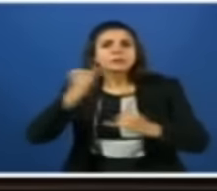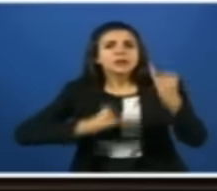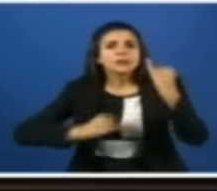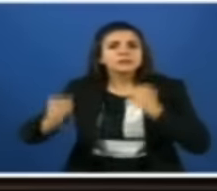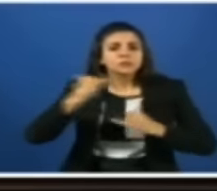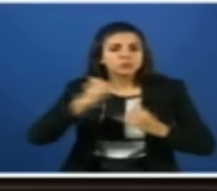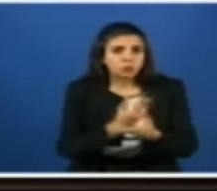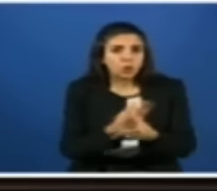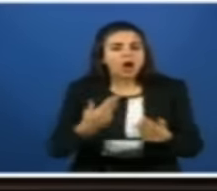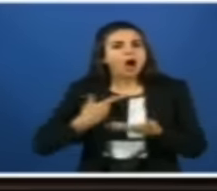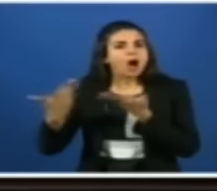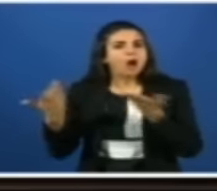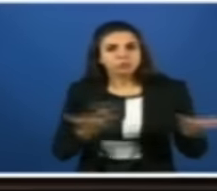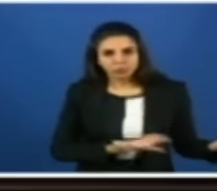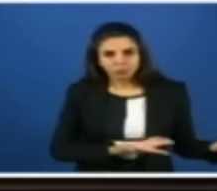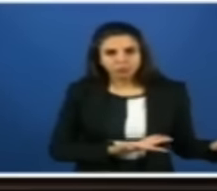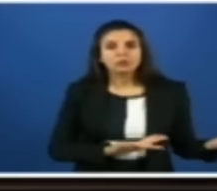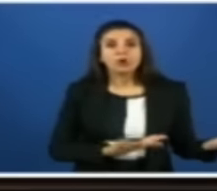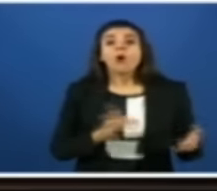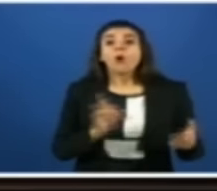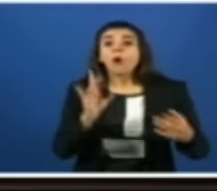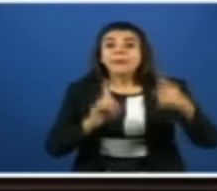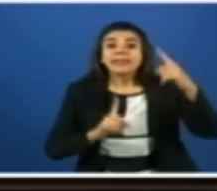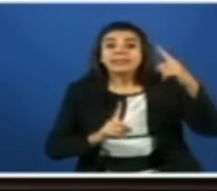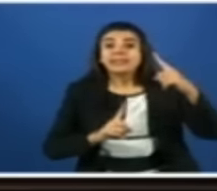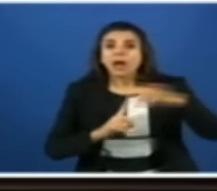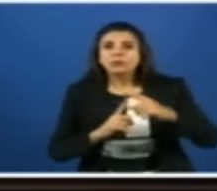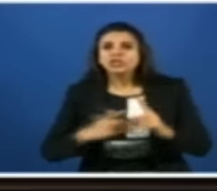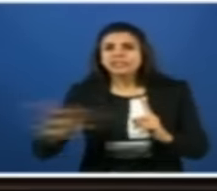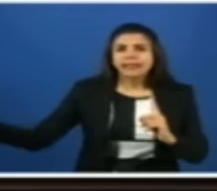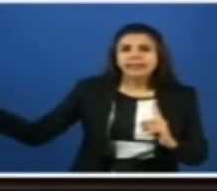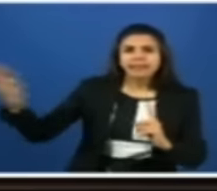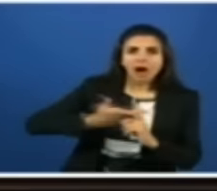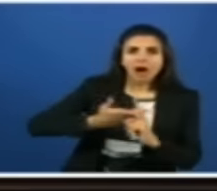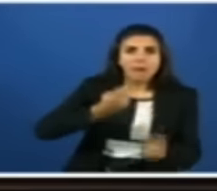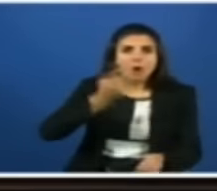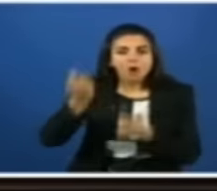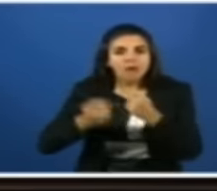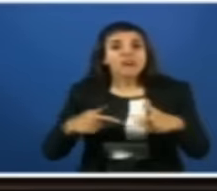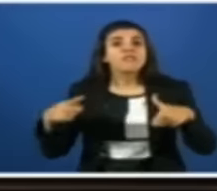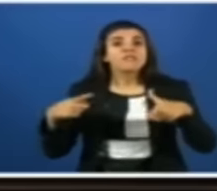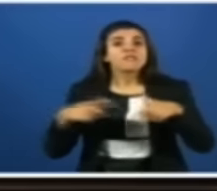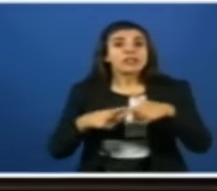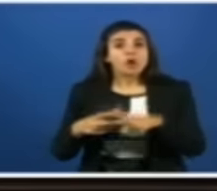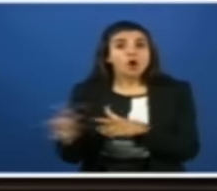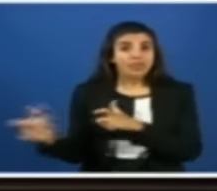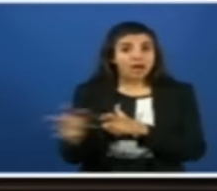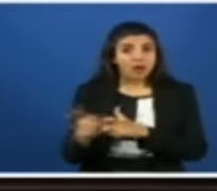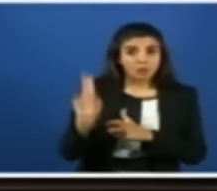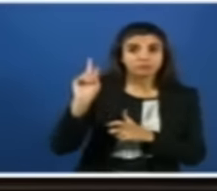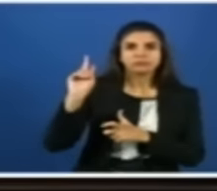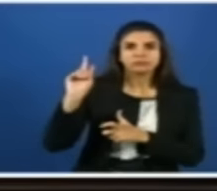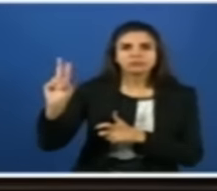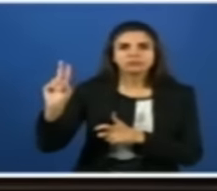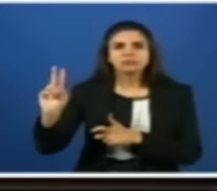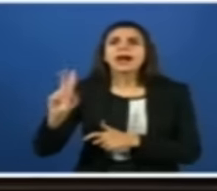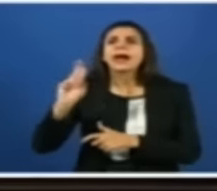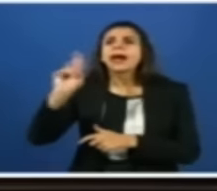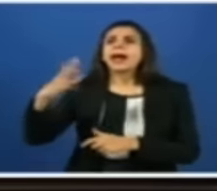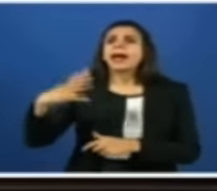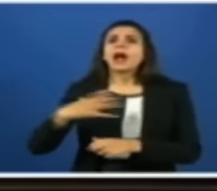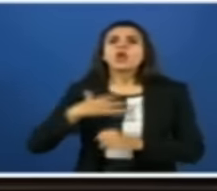Misafirlerimize 15 Temmuz darbe girişiminin ve FETÖ terör örgütünün ülkelerinde